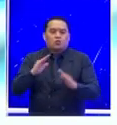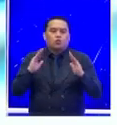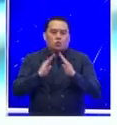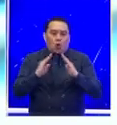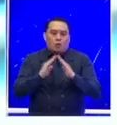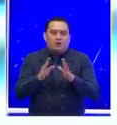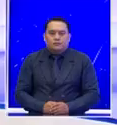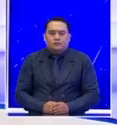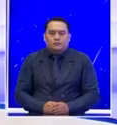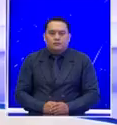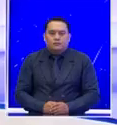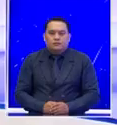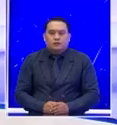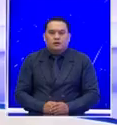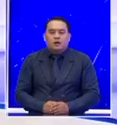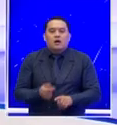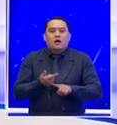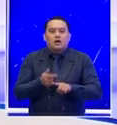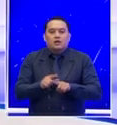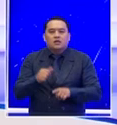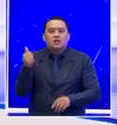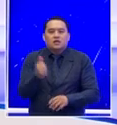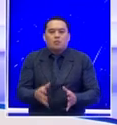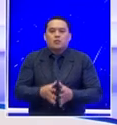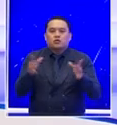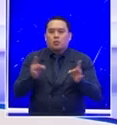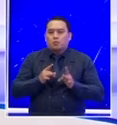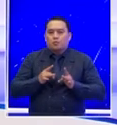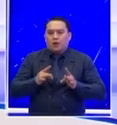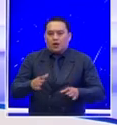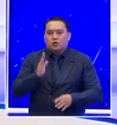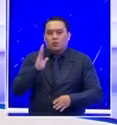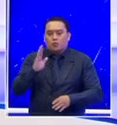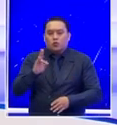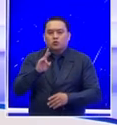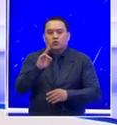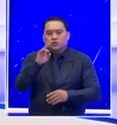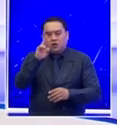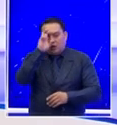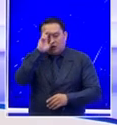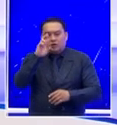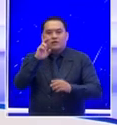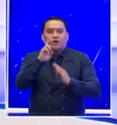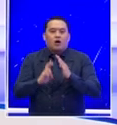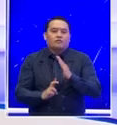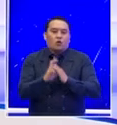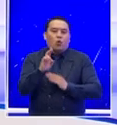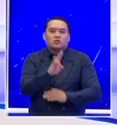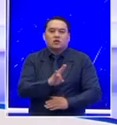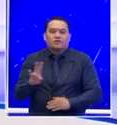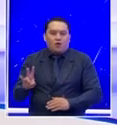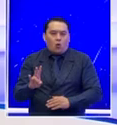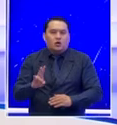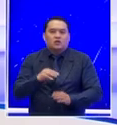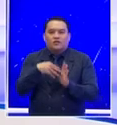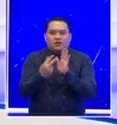в кругу семьи. И уже в конце этой недели большой праздник отметят и православные Казахстана. В ночь с 18 на